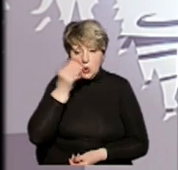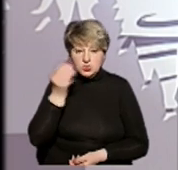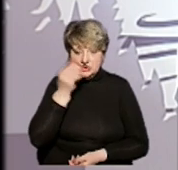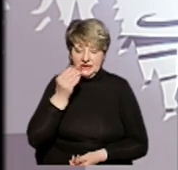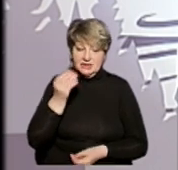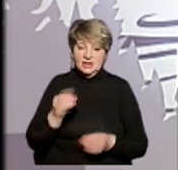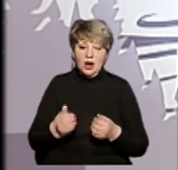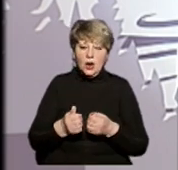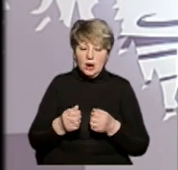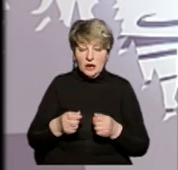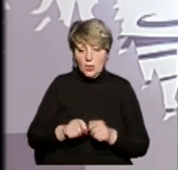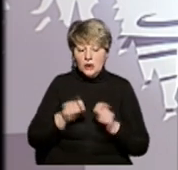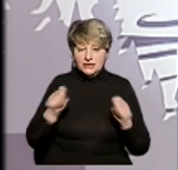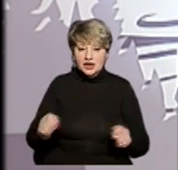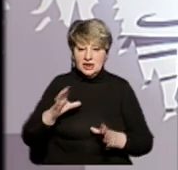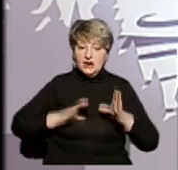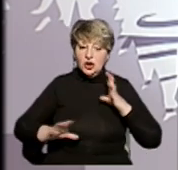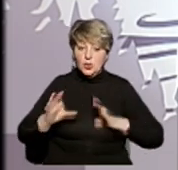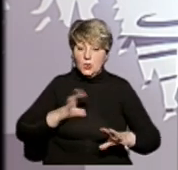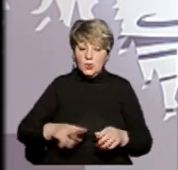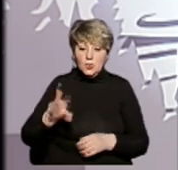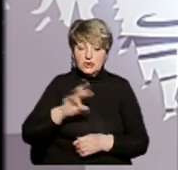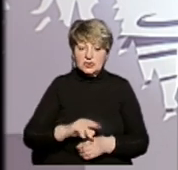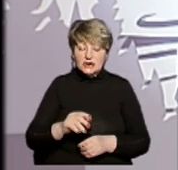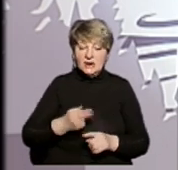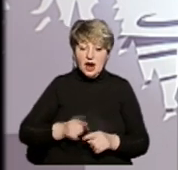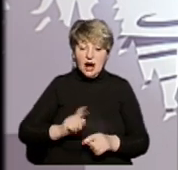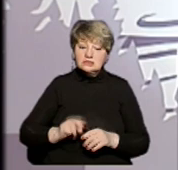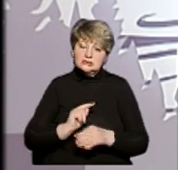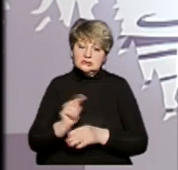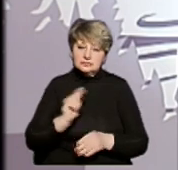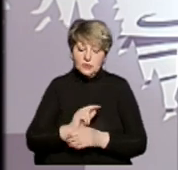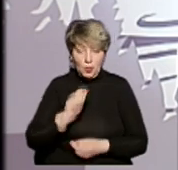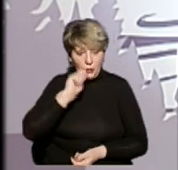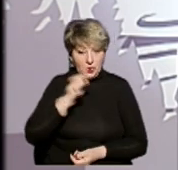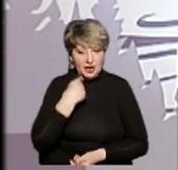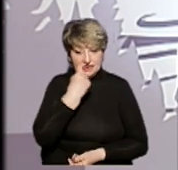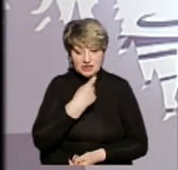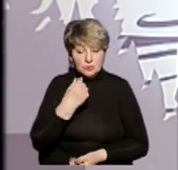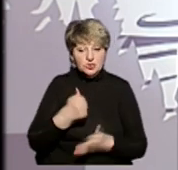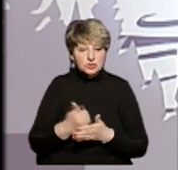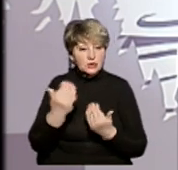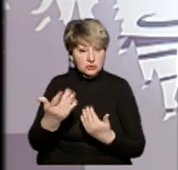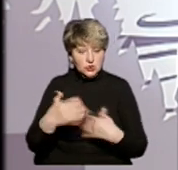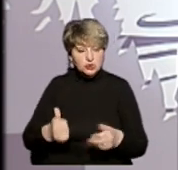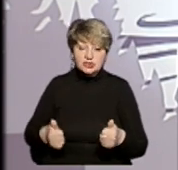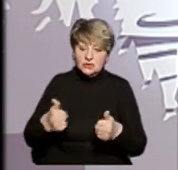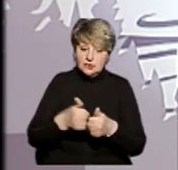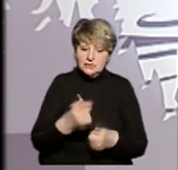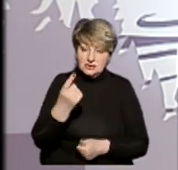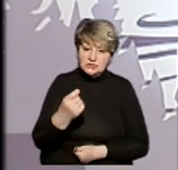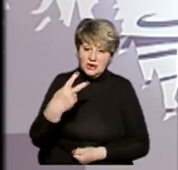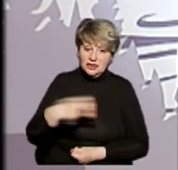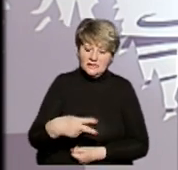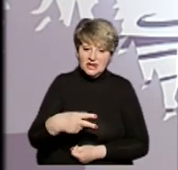відкрили курси на базі однієї з шкіл для вдосконалення української мови. До них вже долучилося 120